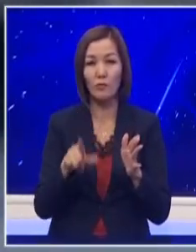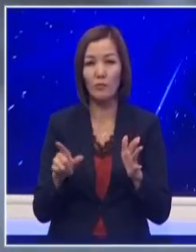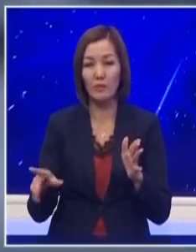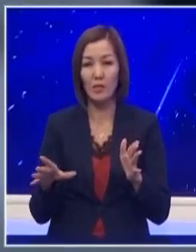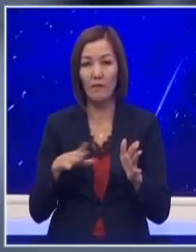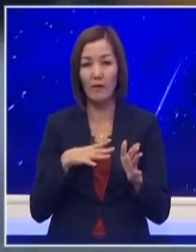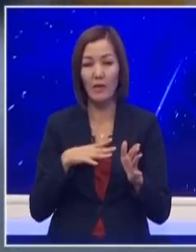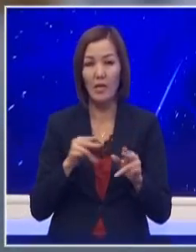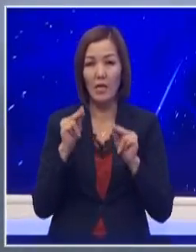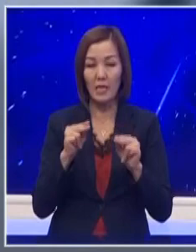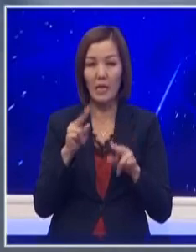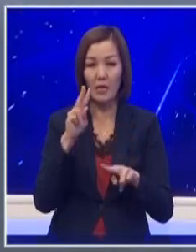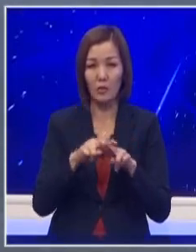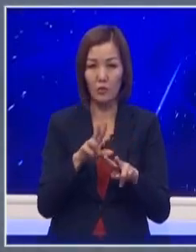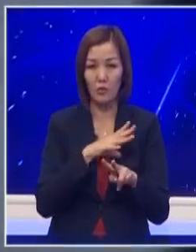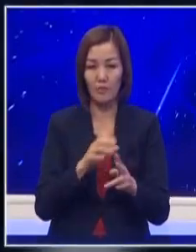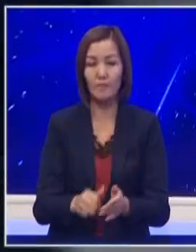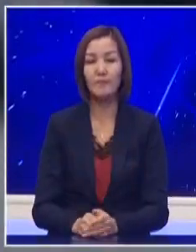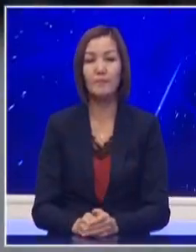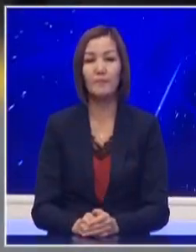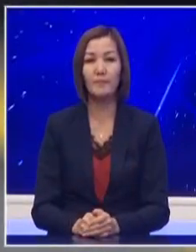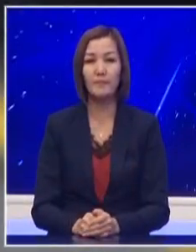получили реальные сроки